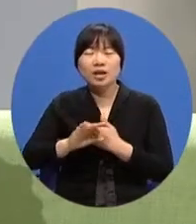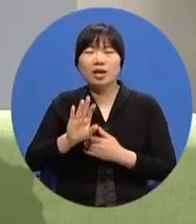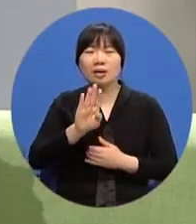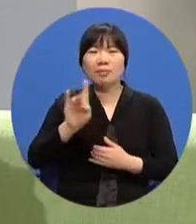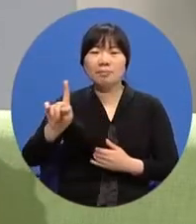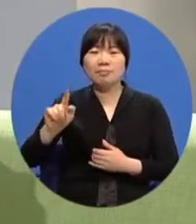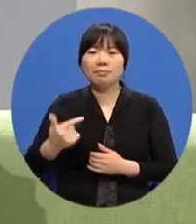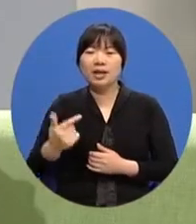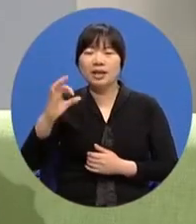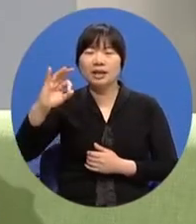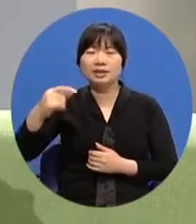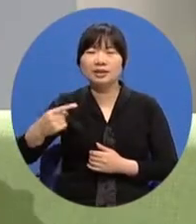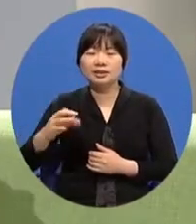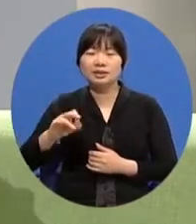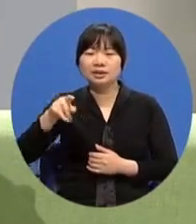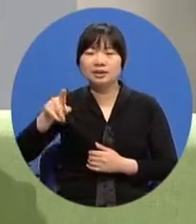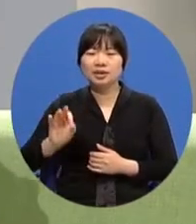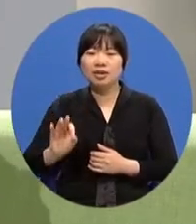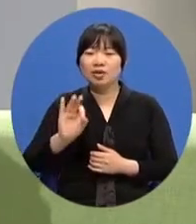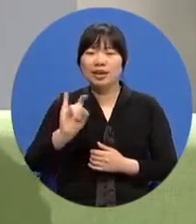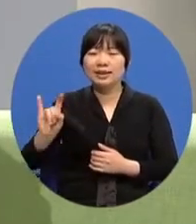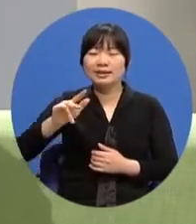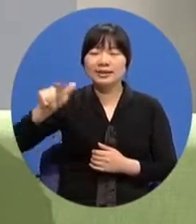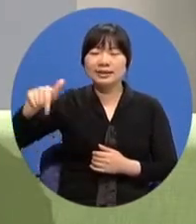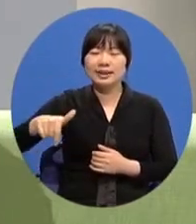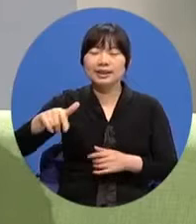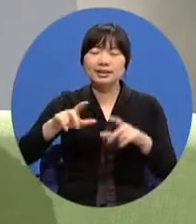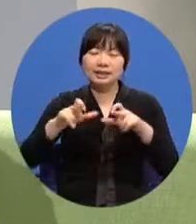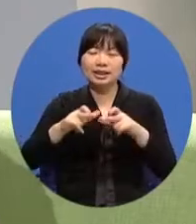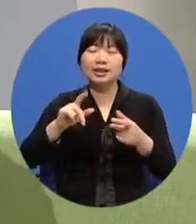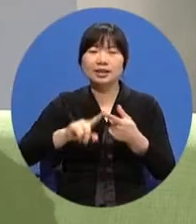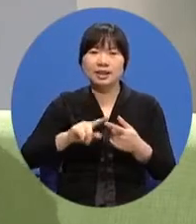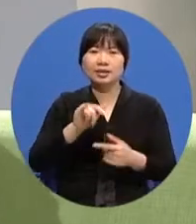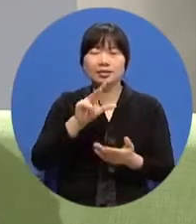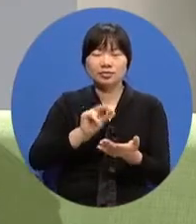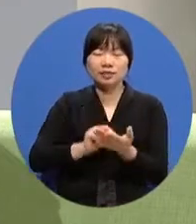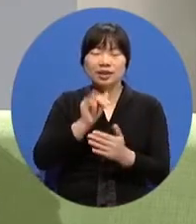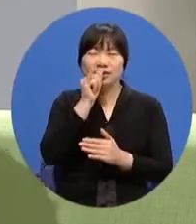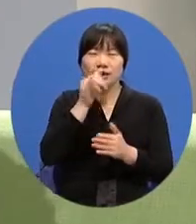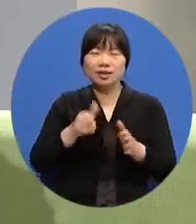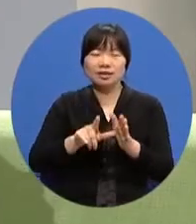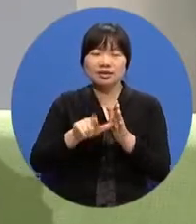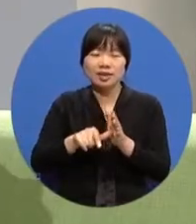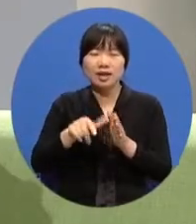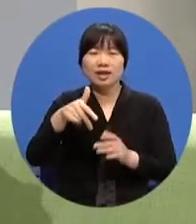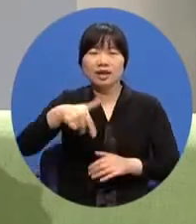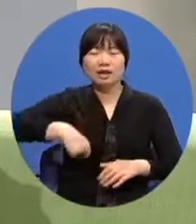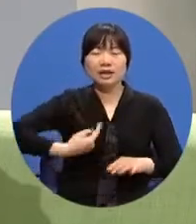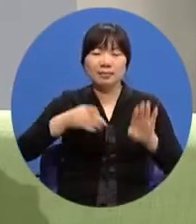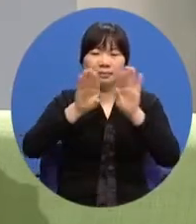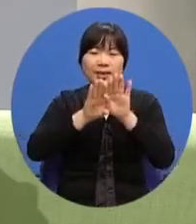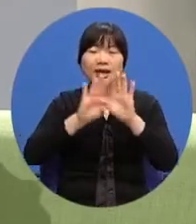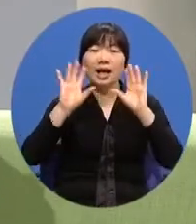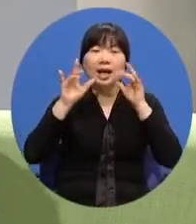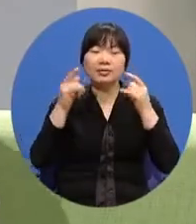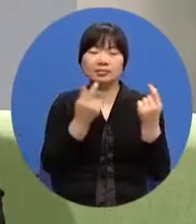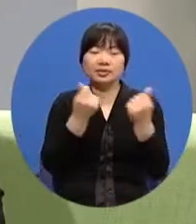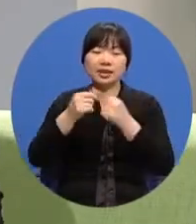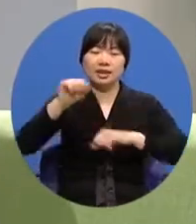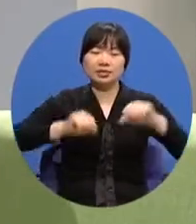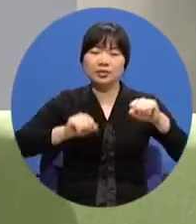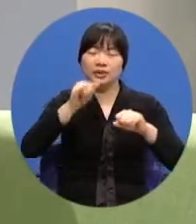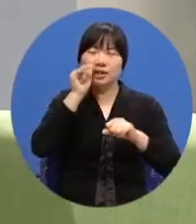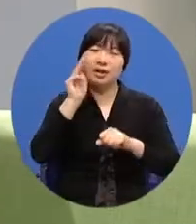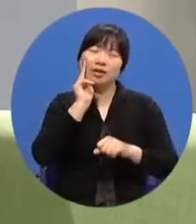애착장애라는 그런 애착 질환이 있습니다. 그래서 태어나기는 아무 문제가 없이 태어났는데 마치 자폐아이 비슷한 행동을 하는